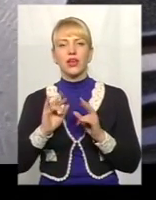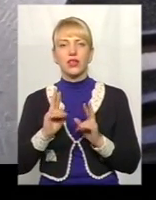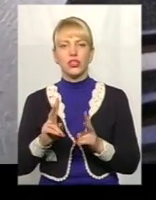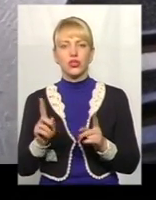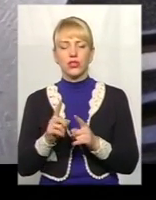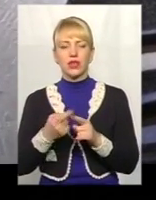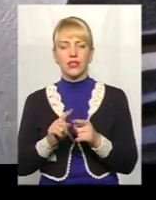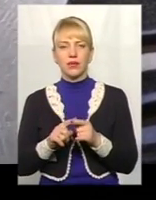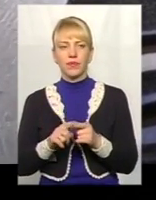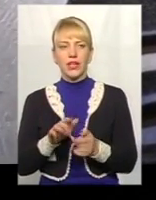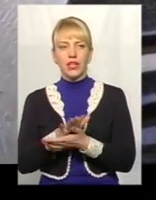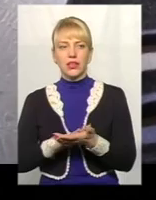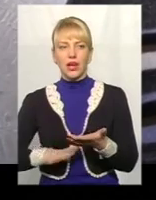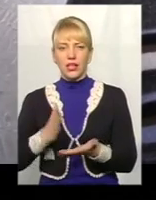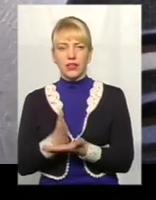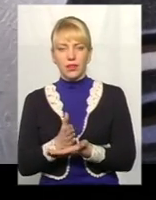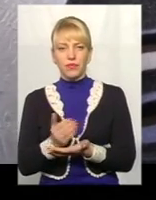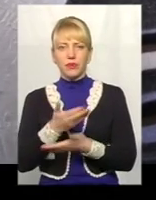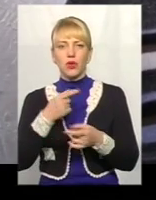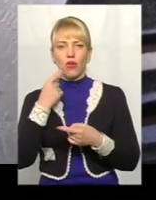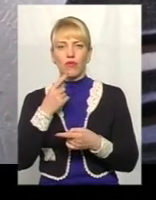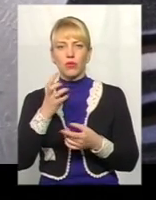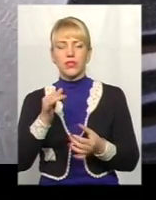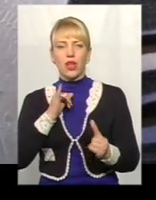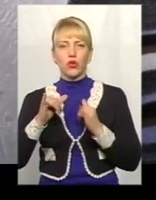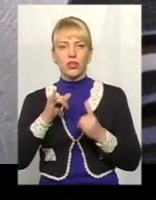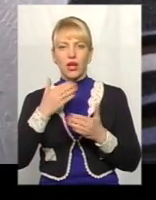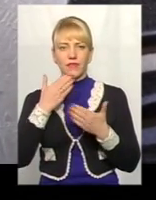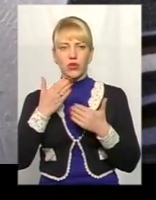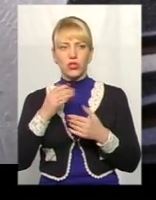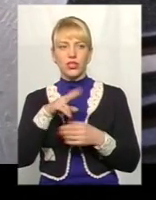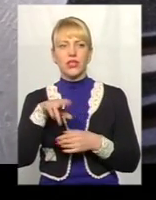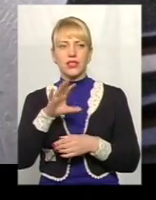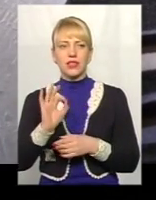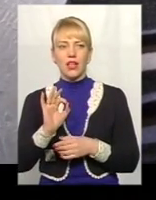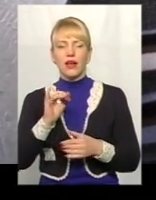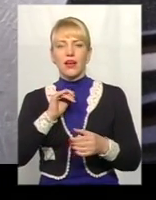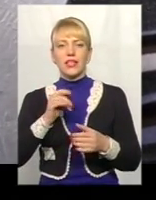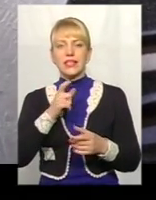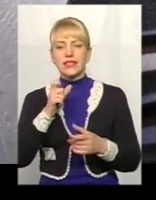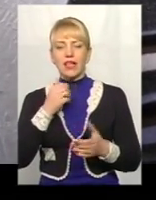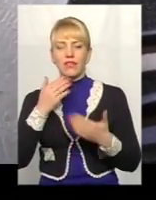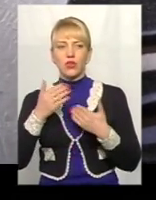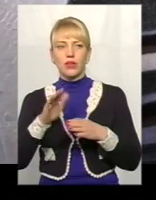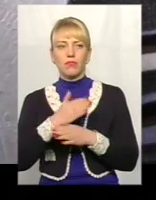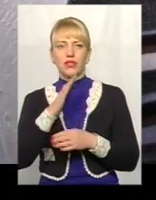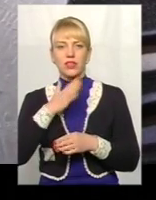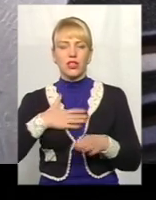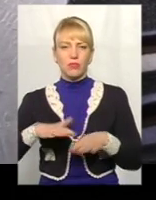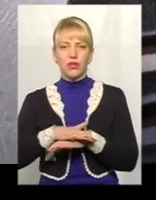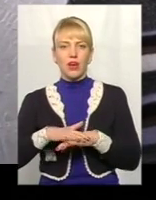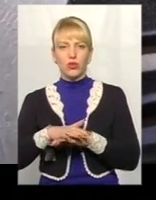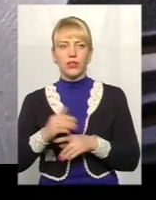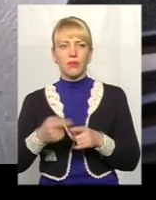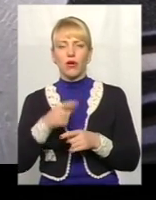цим далі є. Ми говоримо за толерантні відносини, ми говоримо за відносини між нашими народами, ми говоримо за те,